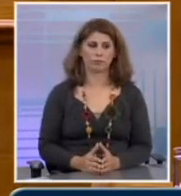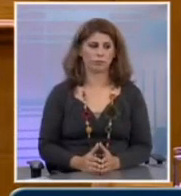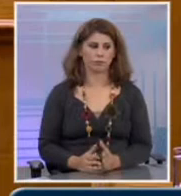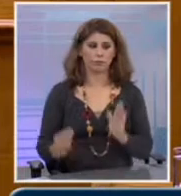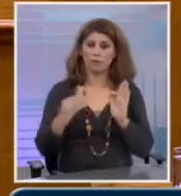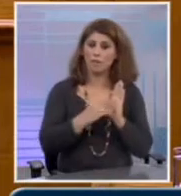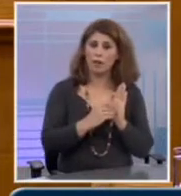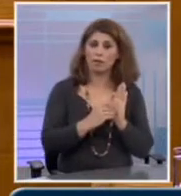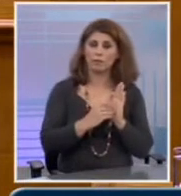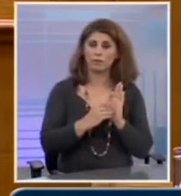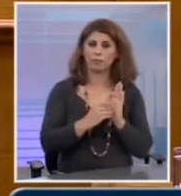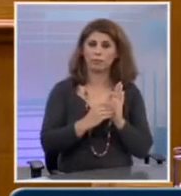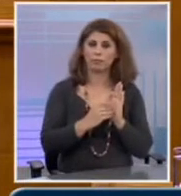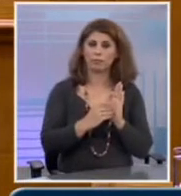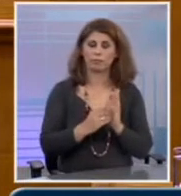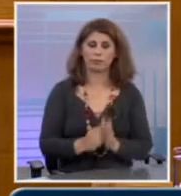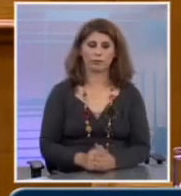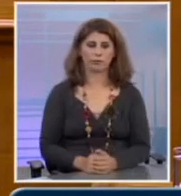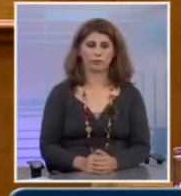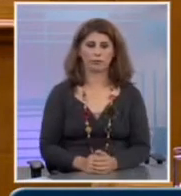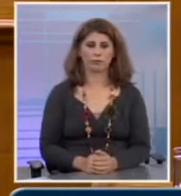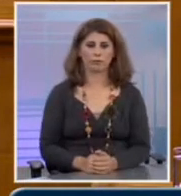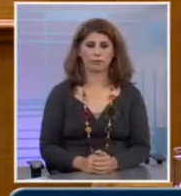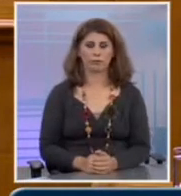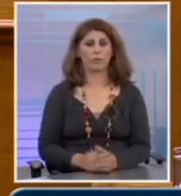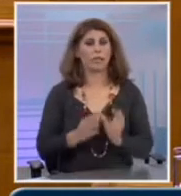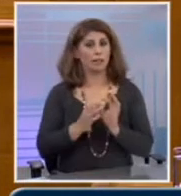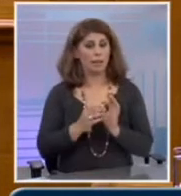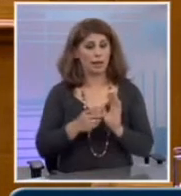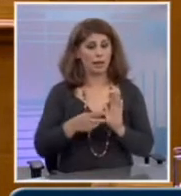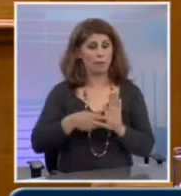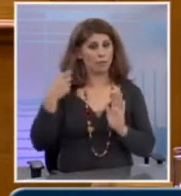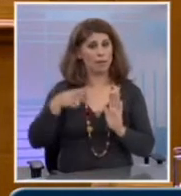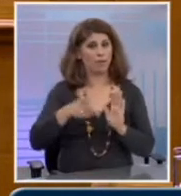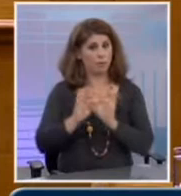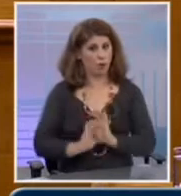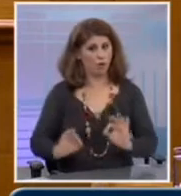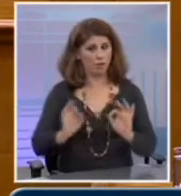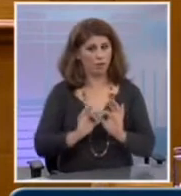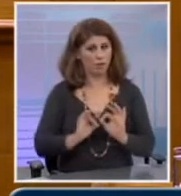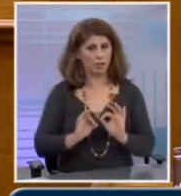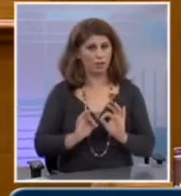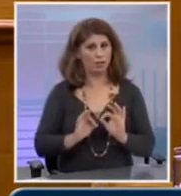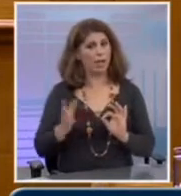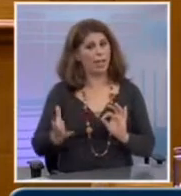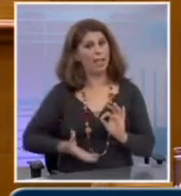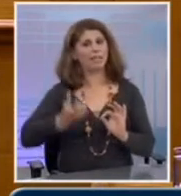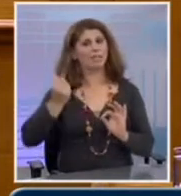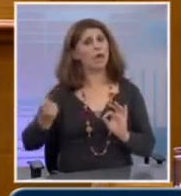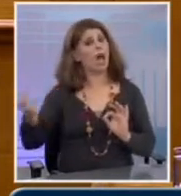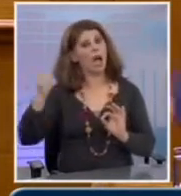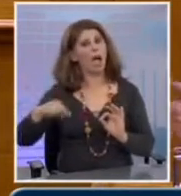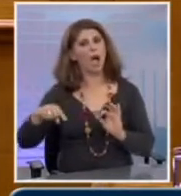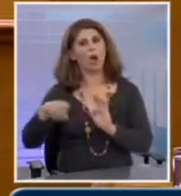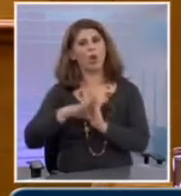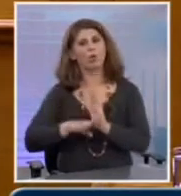σε αίρεση την εφαρμογή μιας τέτοιας πρόβλεψης, εξασφαλίζοντας άλλους όρους